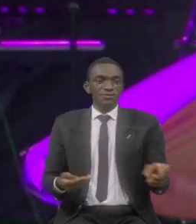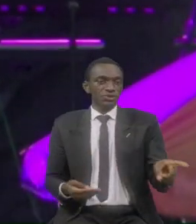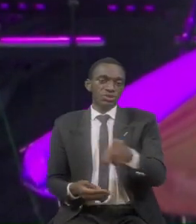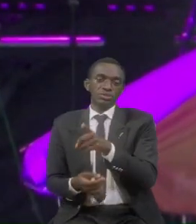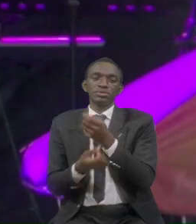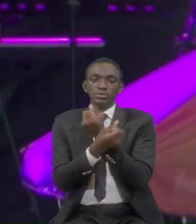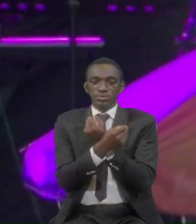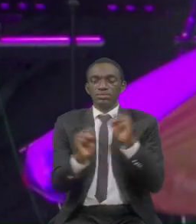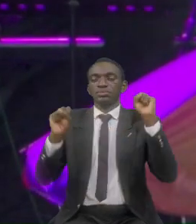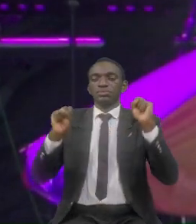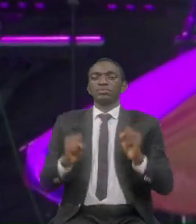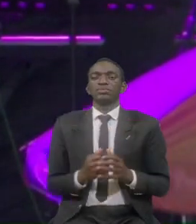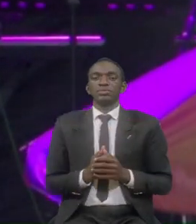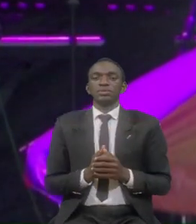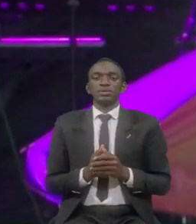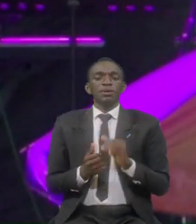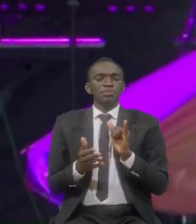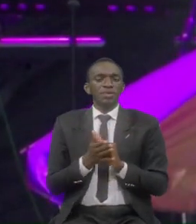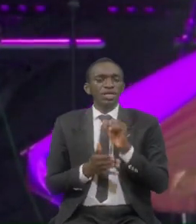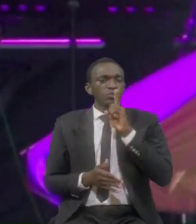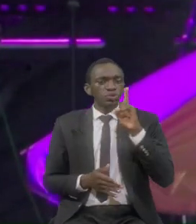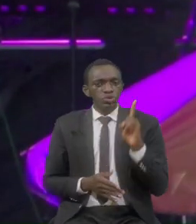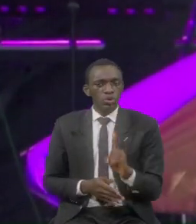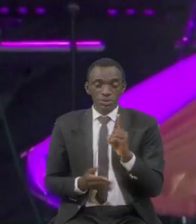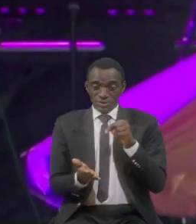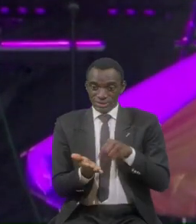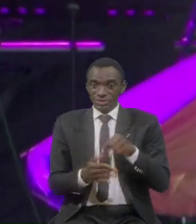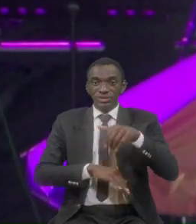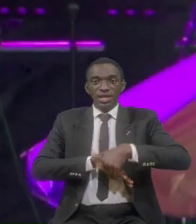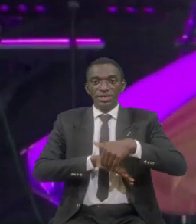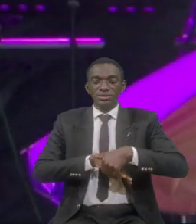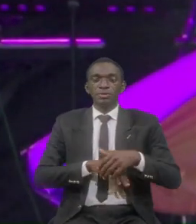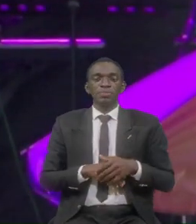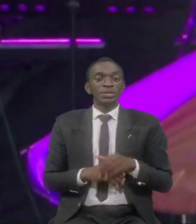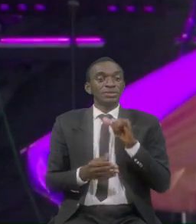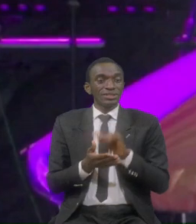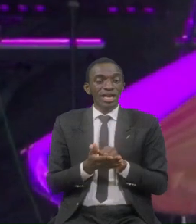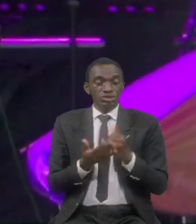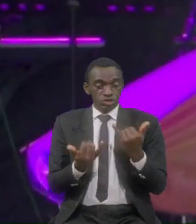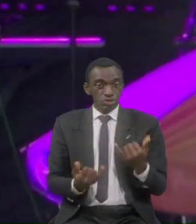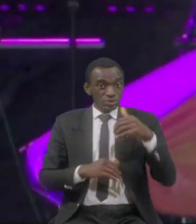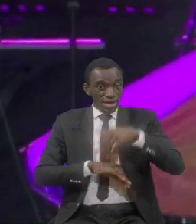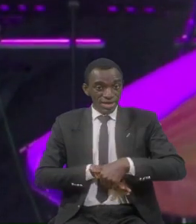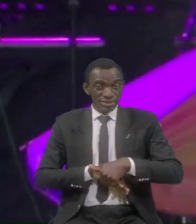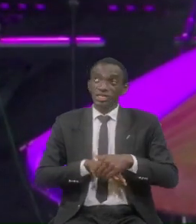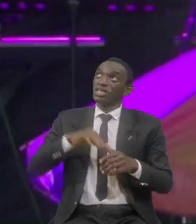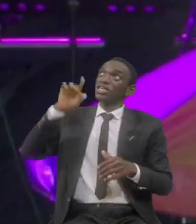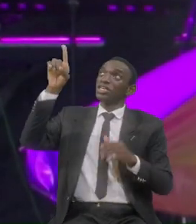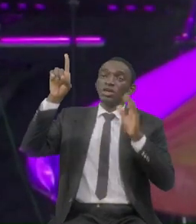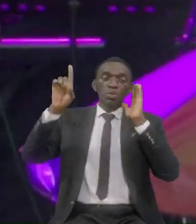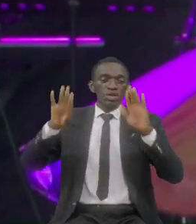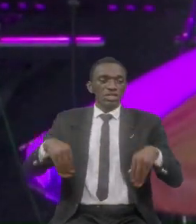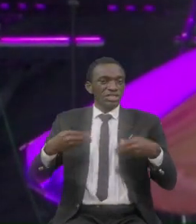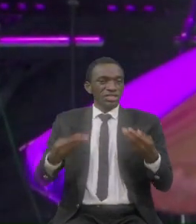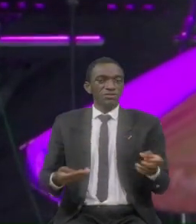karong gabi, that's the assurance we have. Ang kasiguruan that tonight nga karong gabi He will give you healing. Tagaan kanya